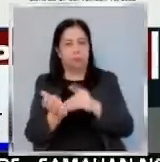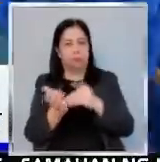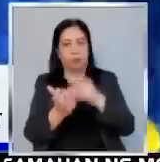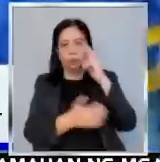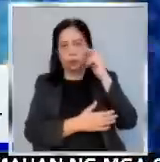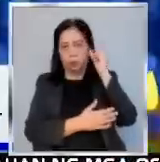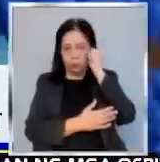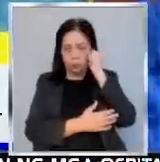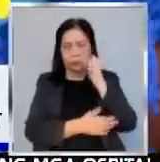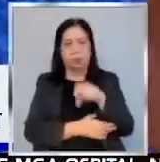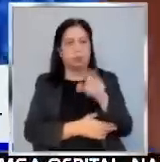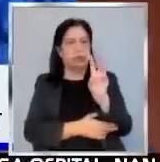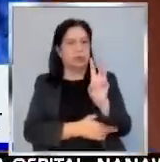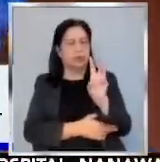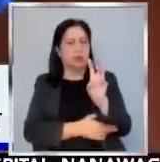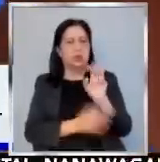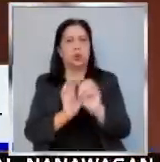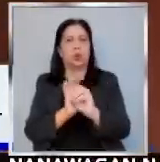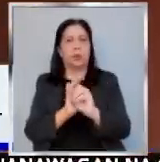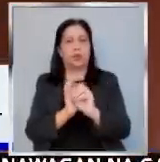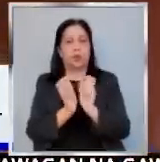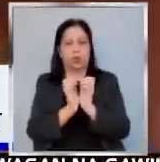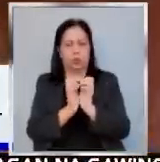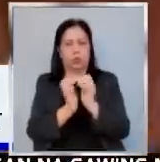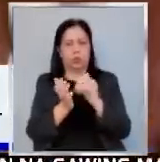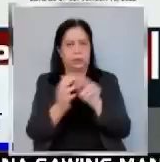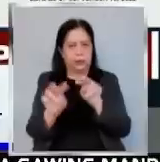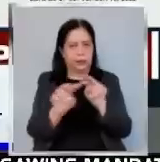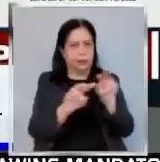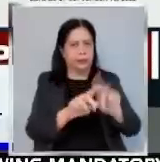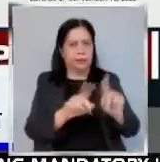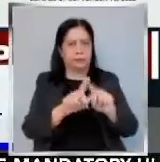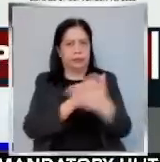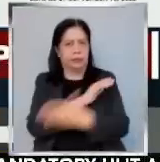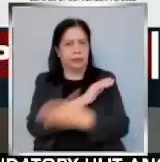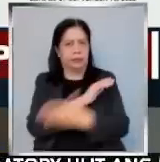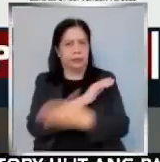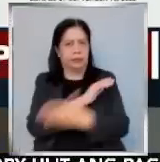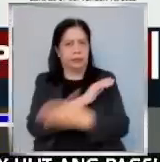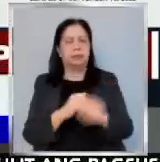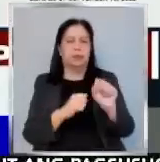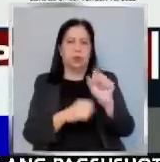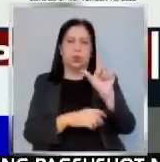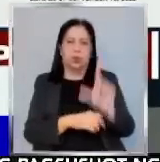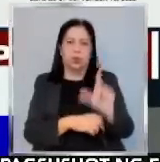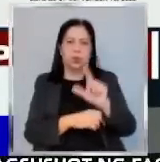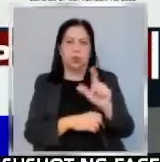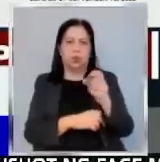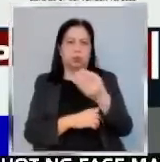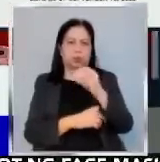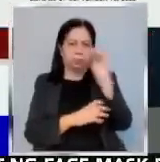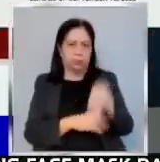Solante, 6 na Omicron subvariant ang minomonitor ngayon sa iba't ibang bansa. Although mababa pa ang mga rate nito sa